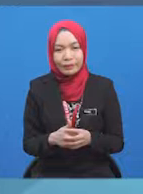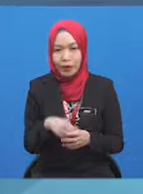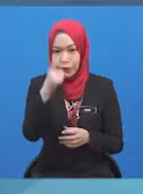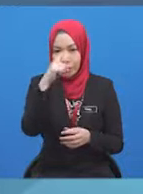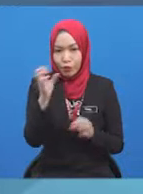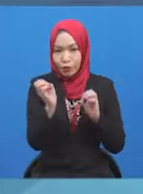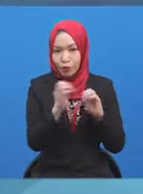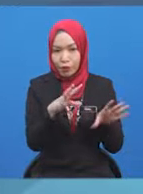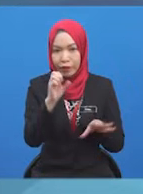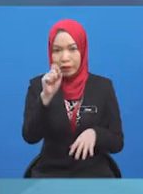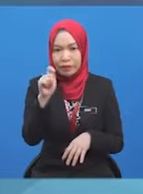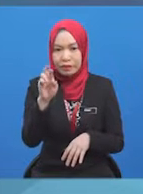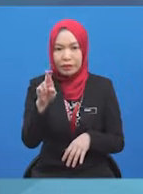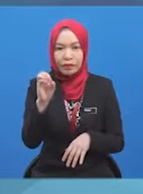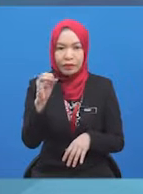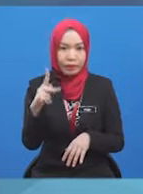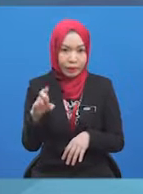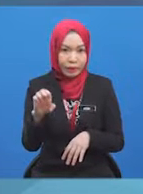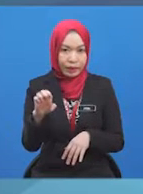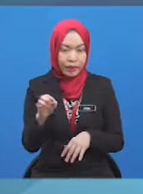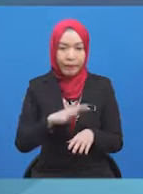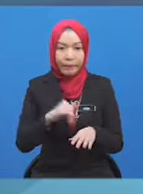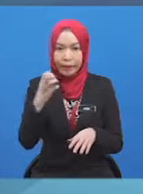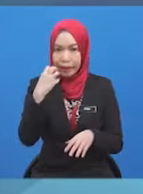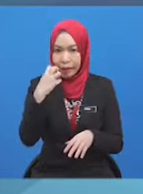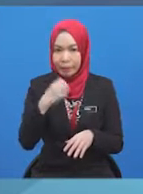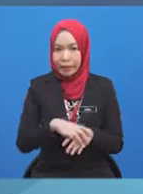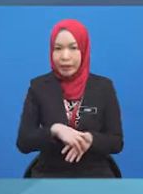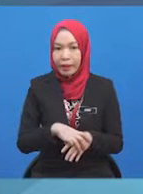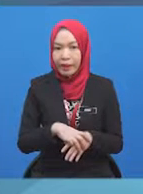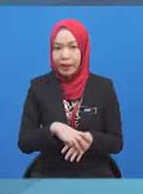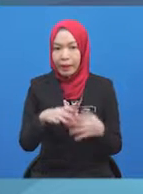Untuk membuang stroke pada apple, pilih None pada palette stroke.